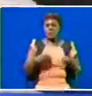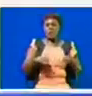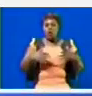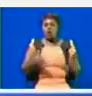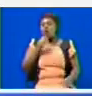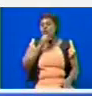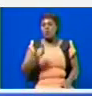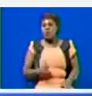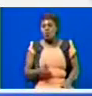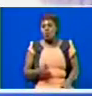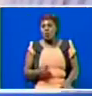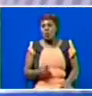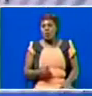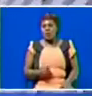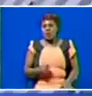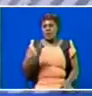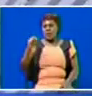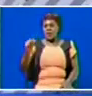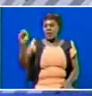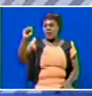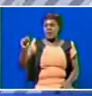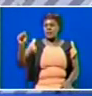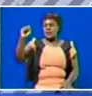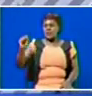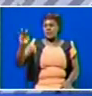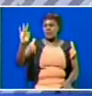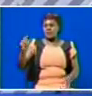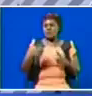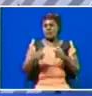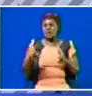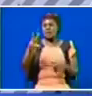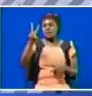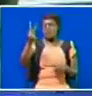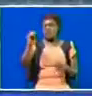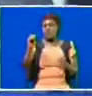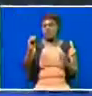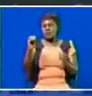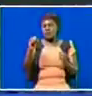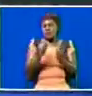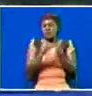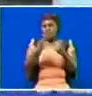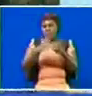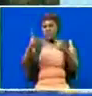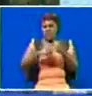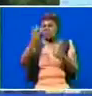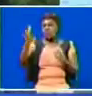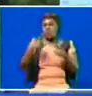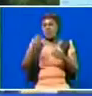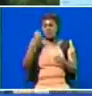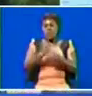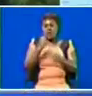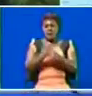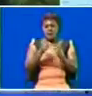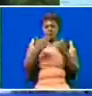umri. Nchini hapa mfumo wa hifadhi ya jamii, historia yake inaanzia mwaka 1964. Lakini wafanyakazi katika